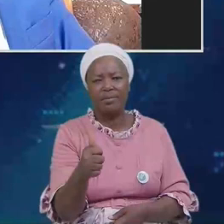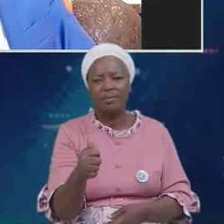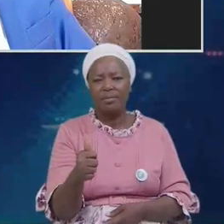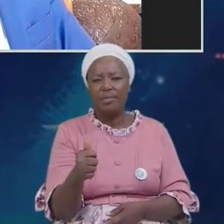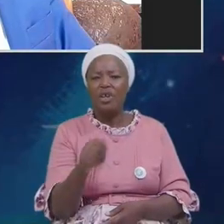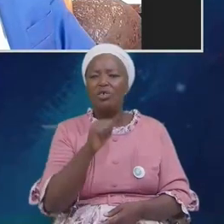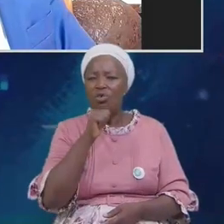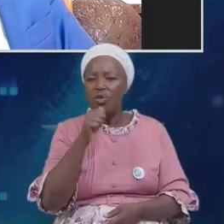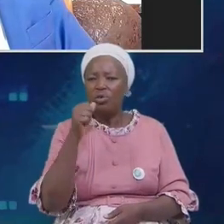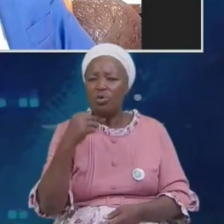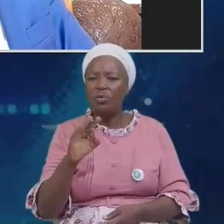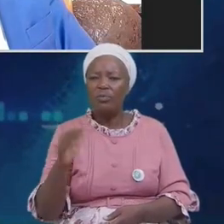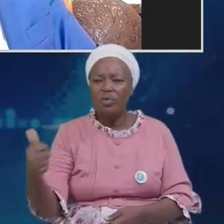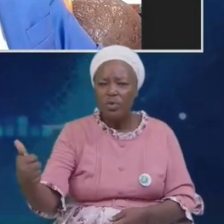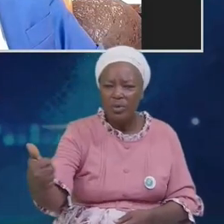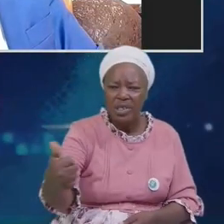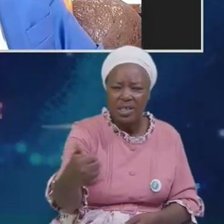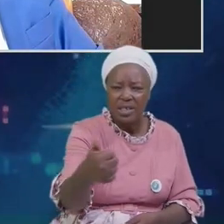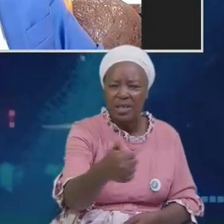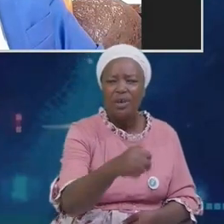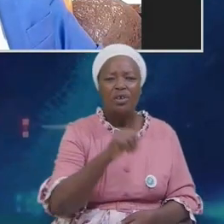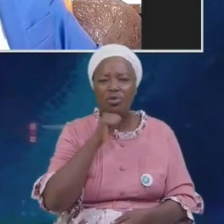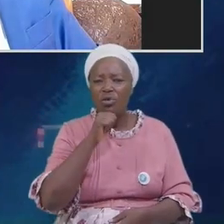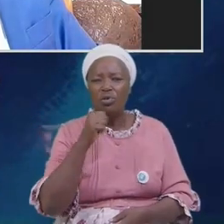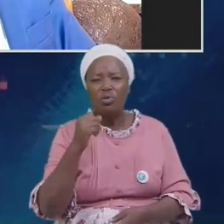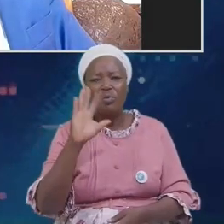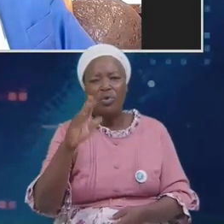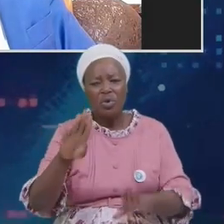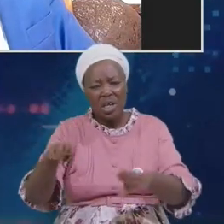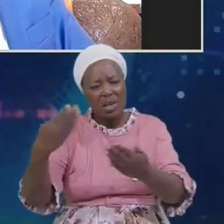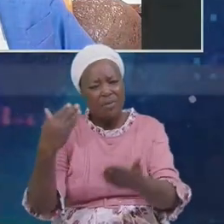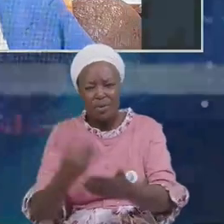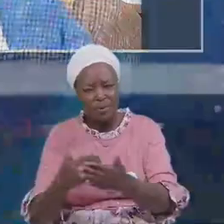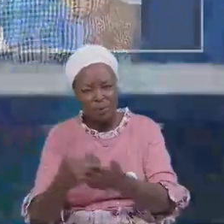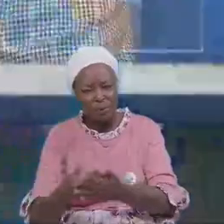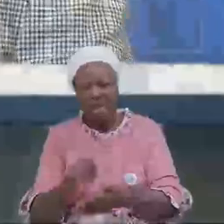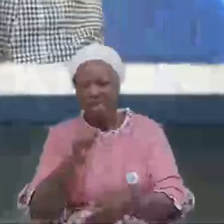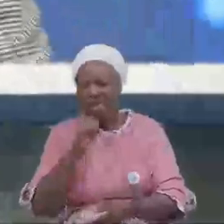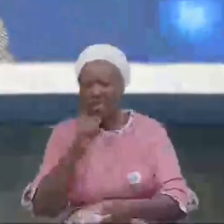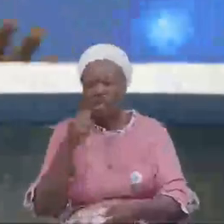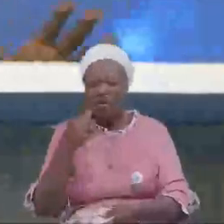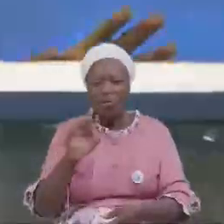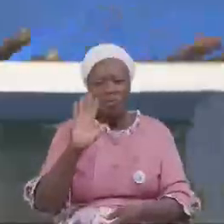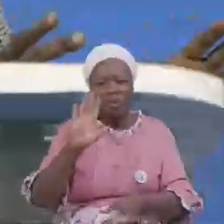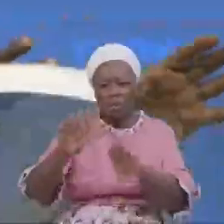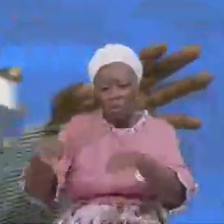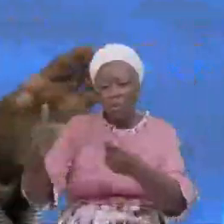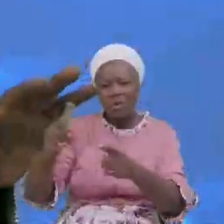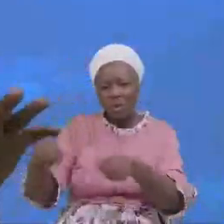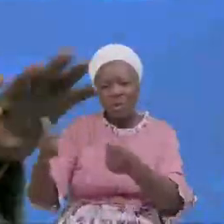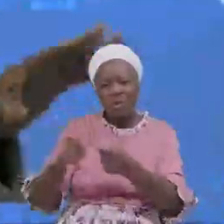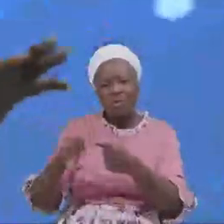Cela ne vient pas de l'argent que vous donnez. Cela ne vient pas de votre fréquentation d'une